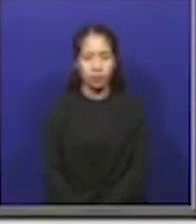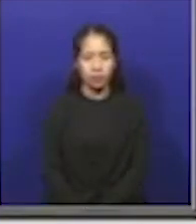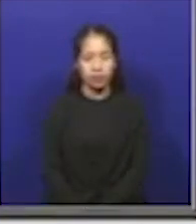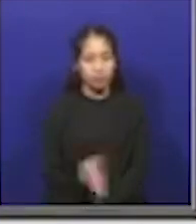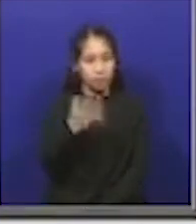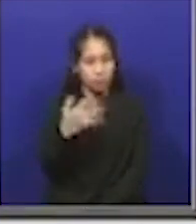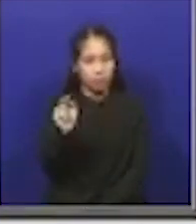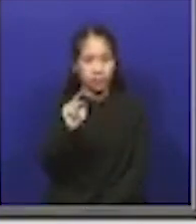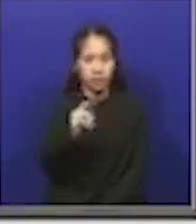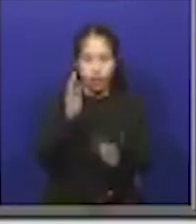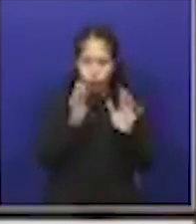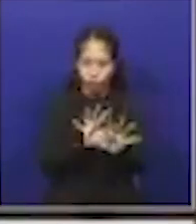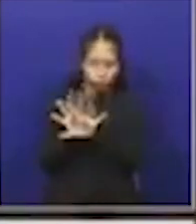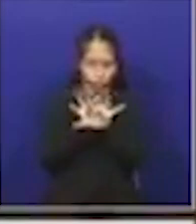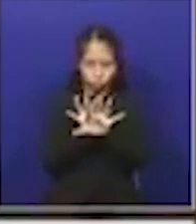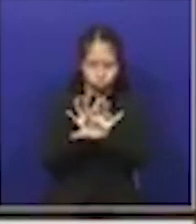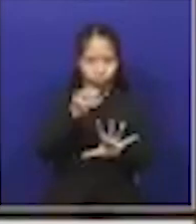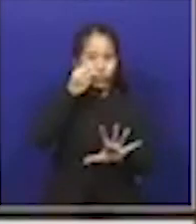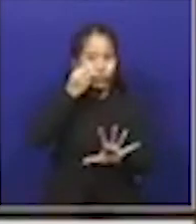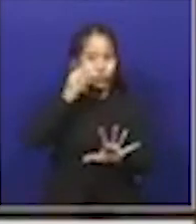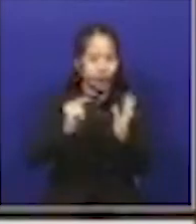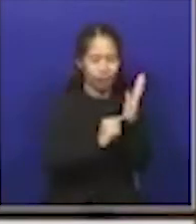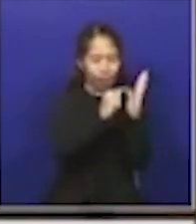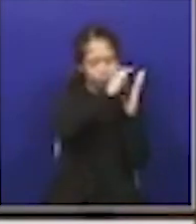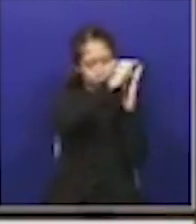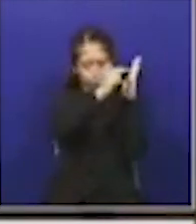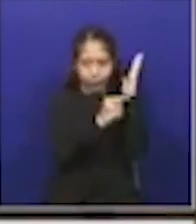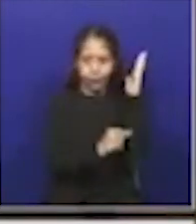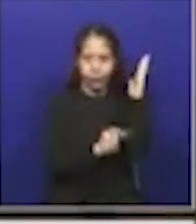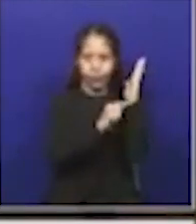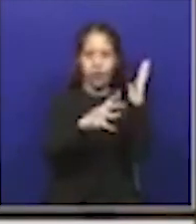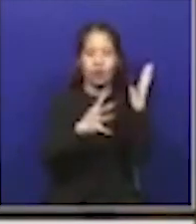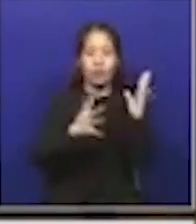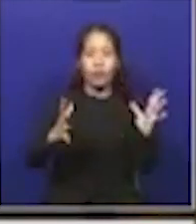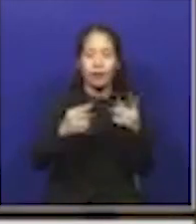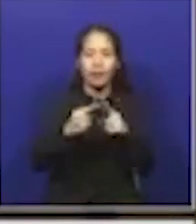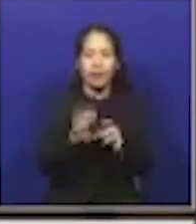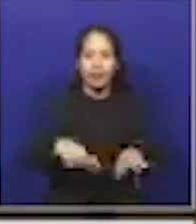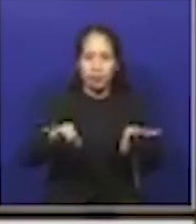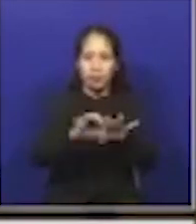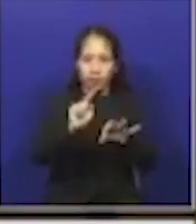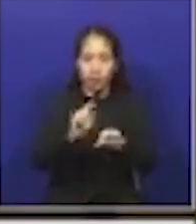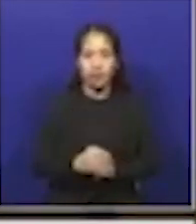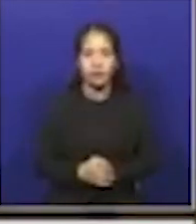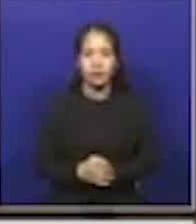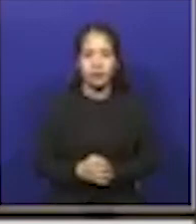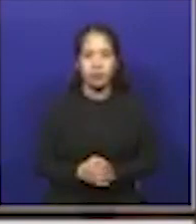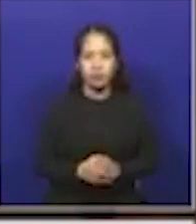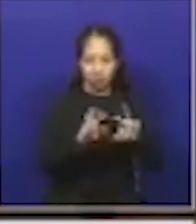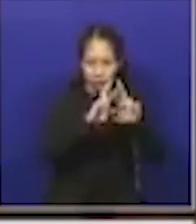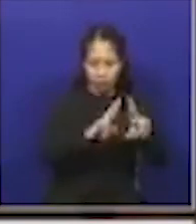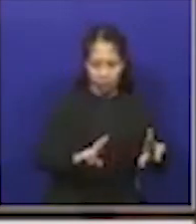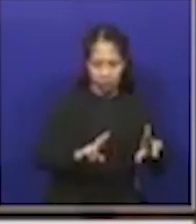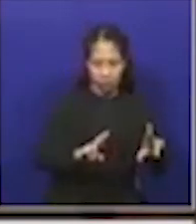ย์และคนก็ทะลักออกต่างจังหวัดทั่วไปหมดแต่ที่สำคัญฮะกิจการทุกกิจการ